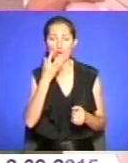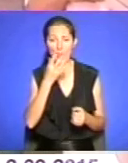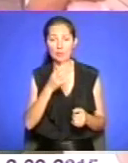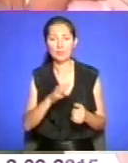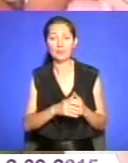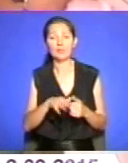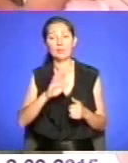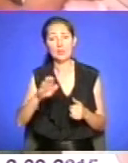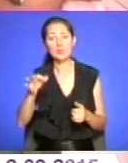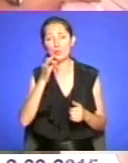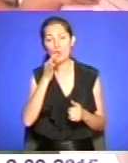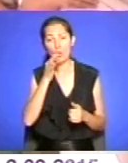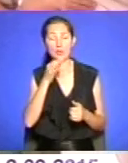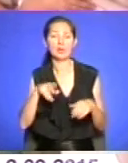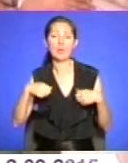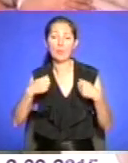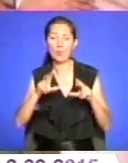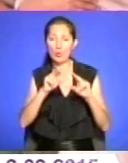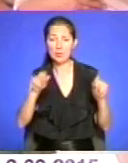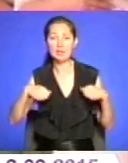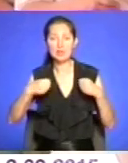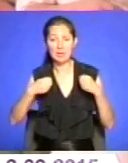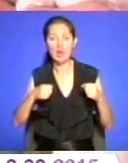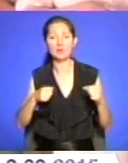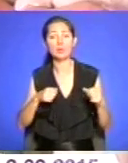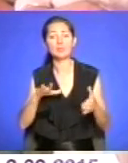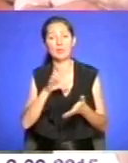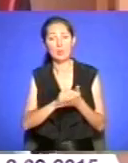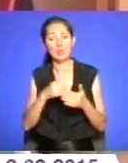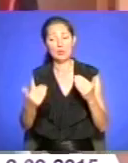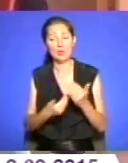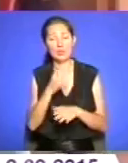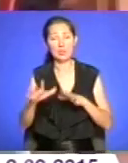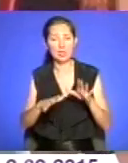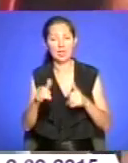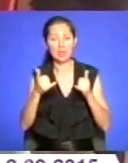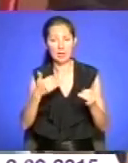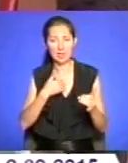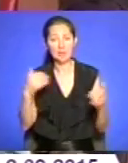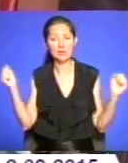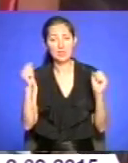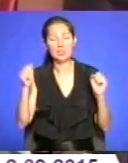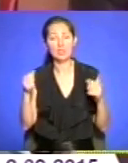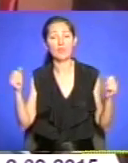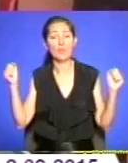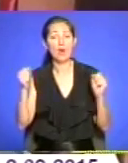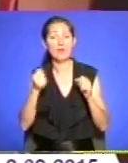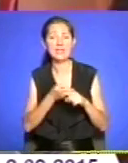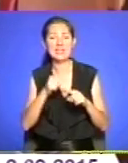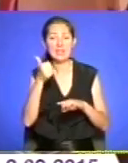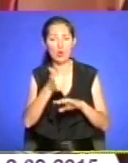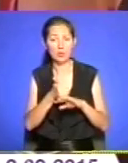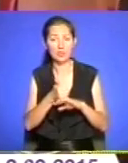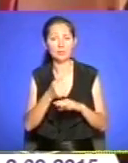прийшов до вподоби, і вони пообіцяли старанно займатися на нових тренажерах. Адже для нас фізичні вправи – це найголовніше,